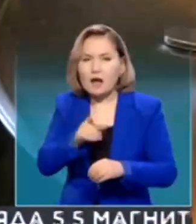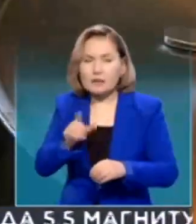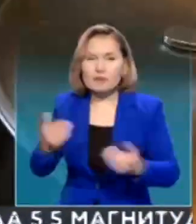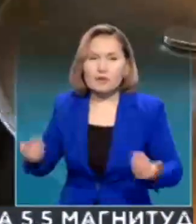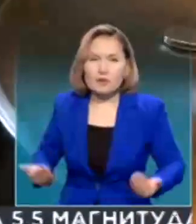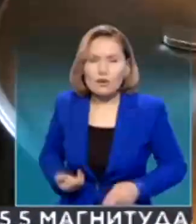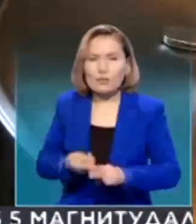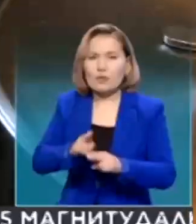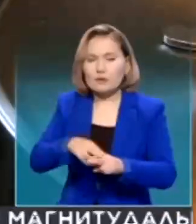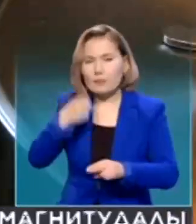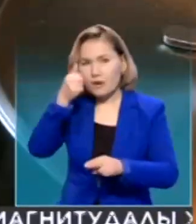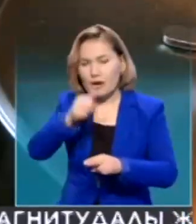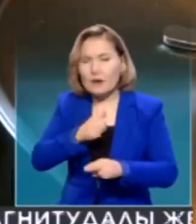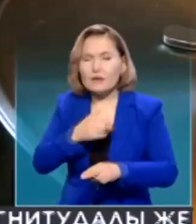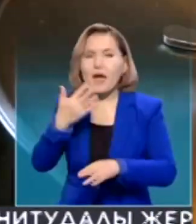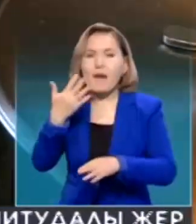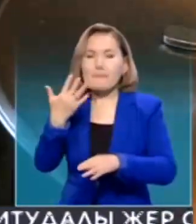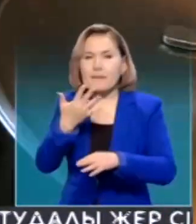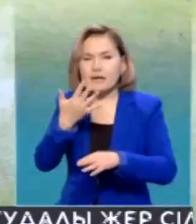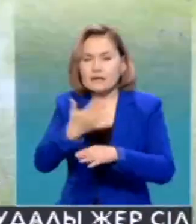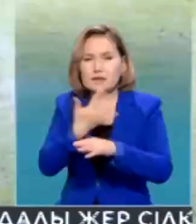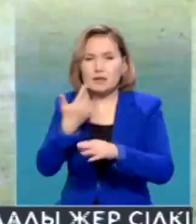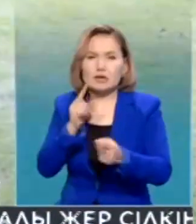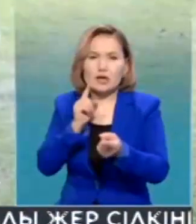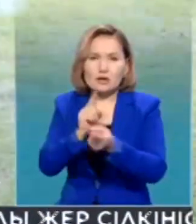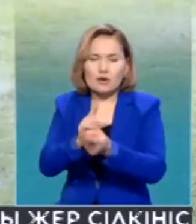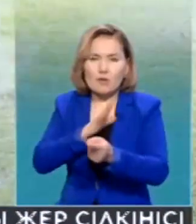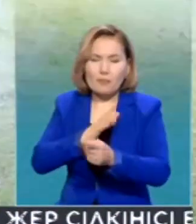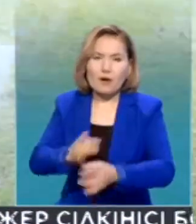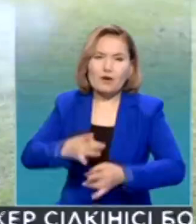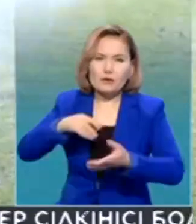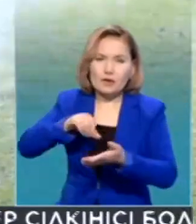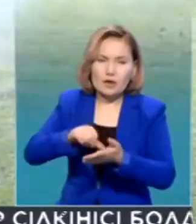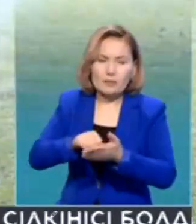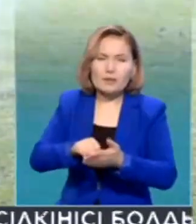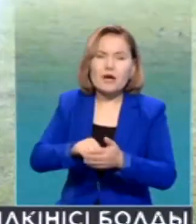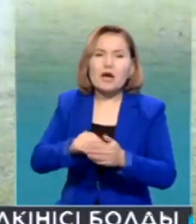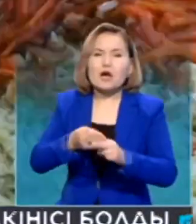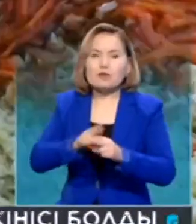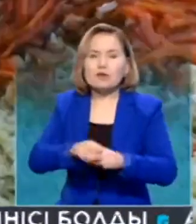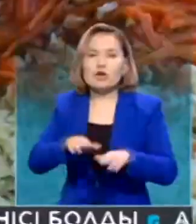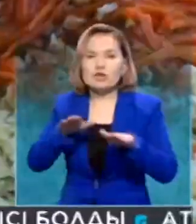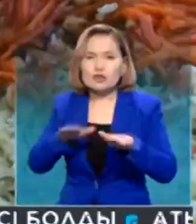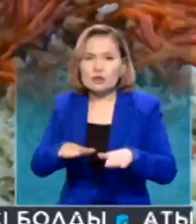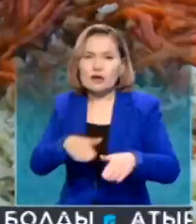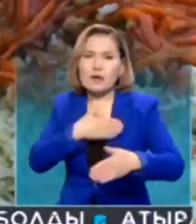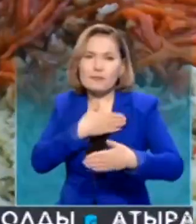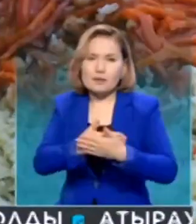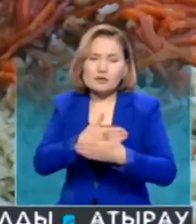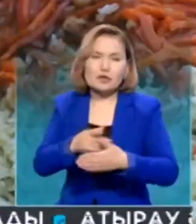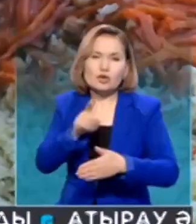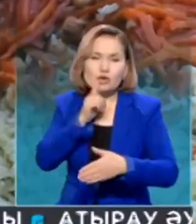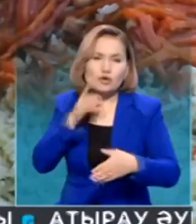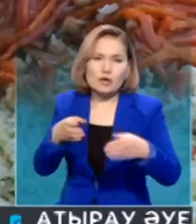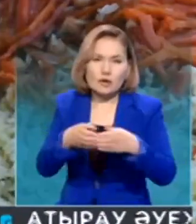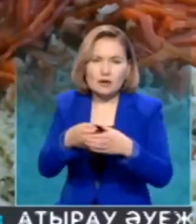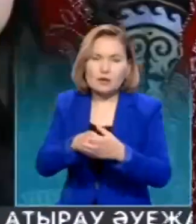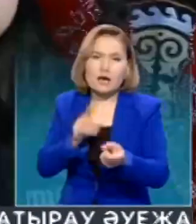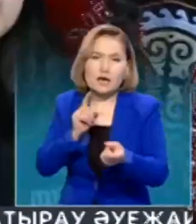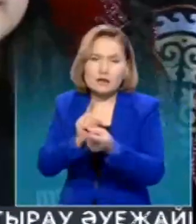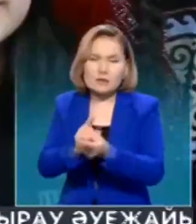шара биыл 5-ші жыл қатарынан өткізіліп жатыр. Ұйымдастырушылар жергілікті белсенді қазақтар. Ағылшындар да өз үлестерін